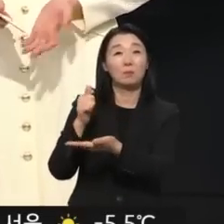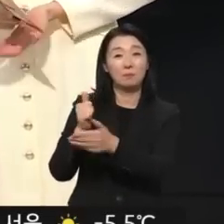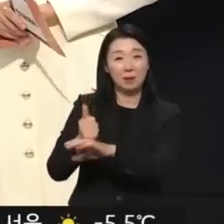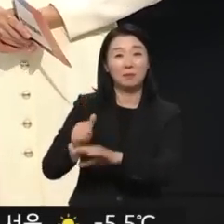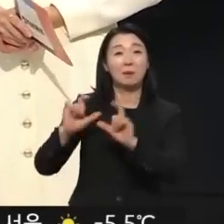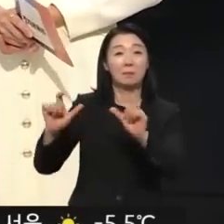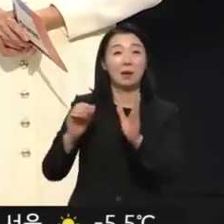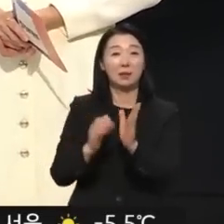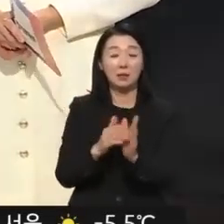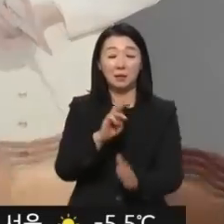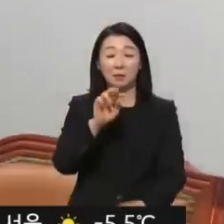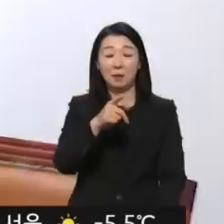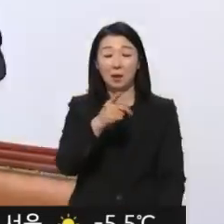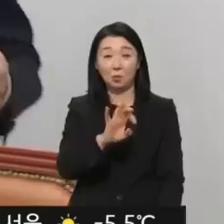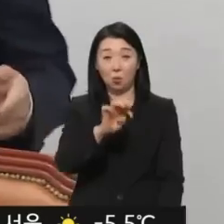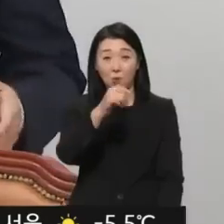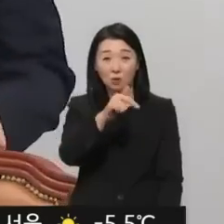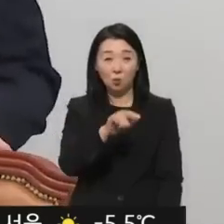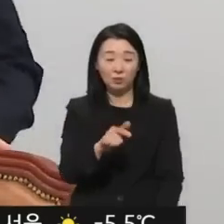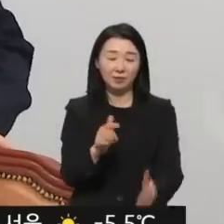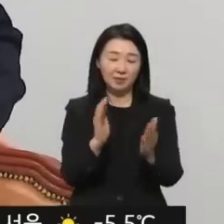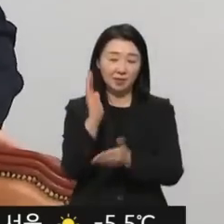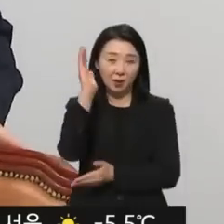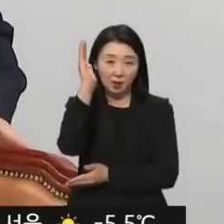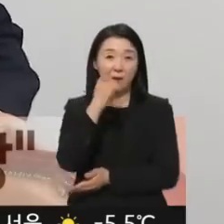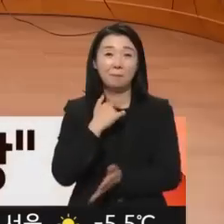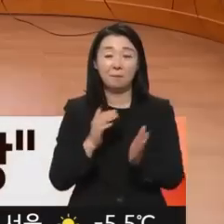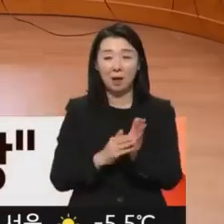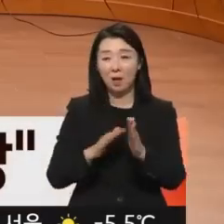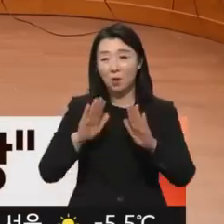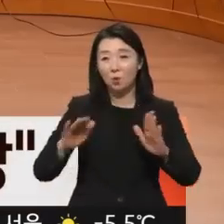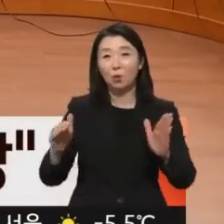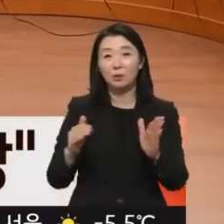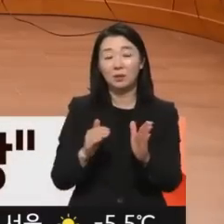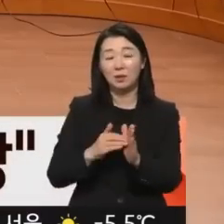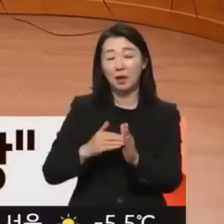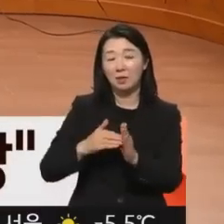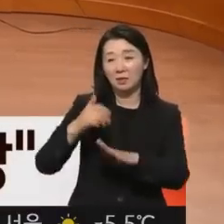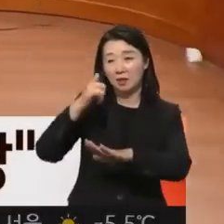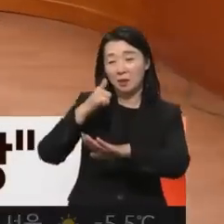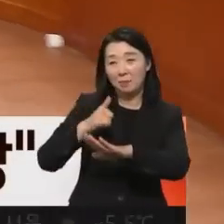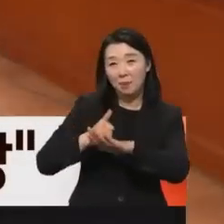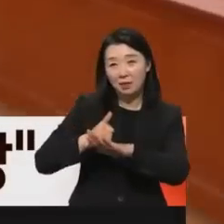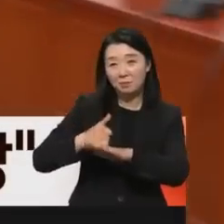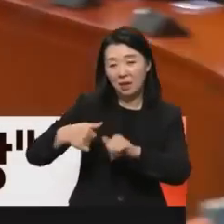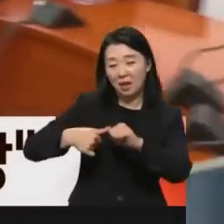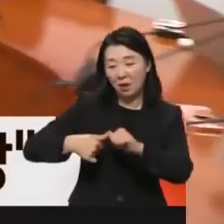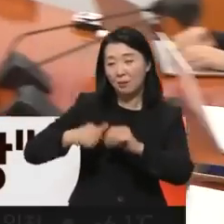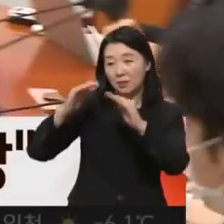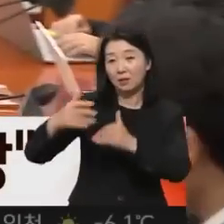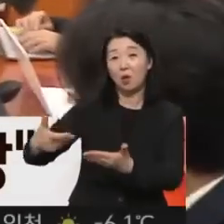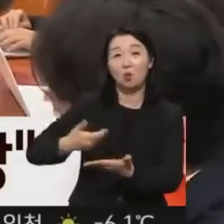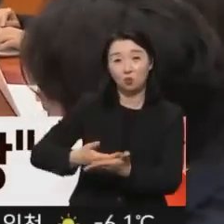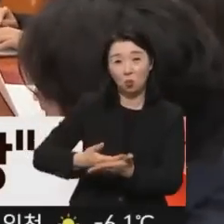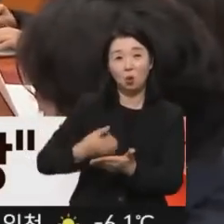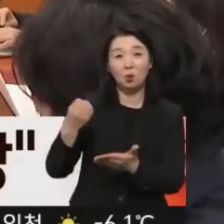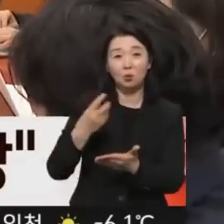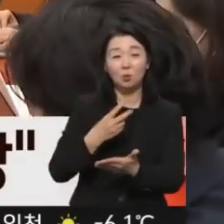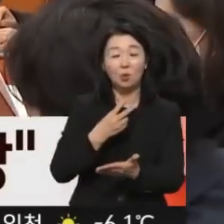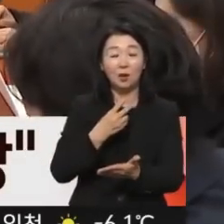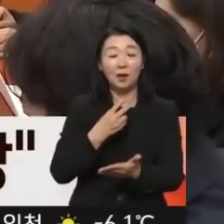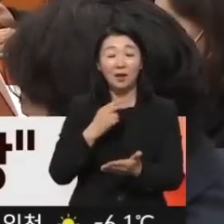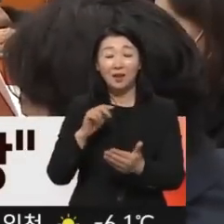원내대표는 기자회견을 열고 오늘까지 최종 협상안을 제시하라고 요구했습니다. 그렇지 않으면 내일